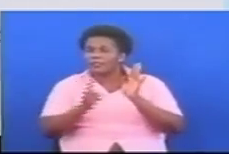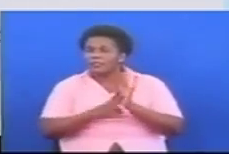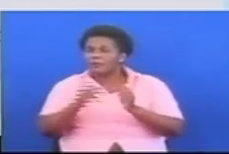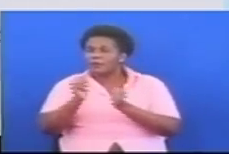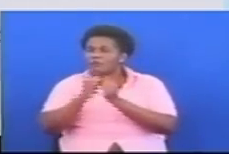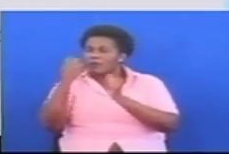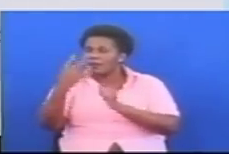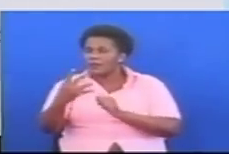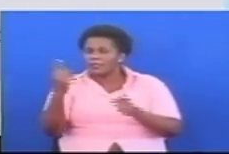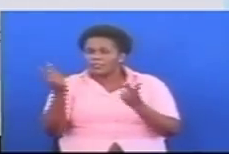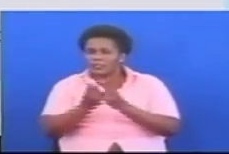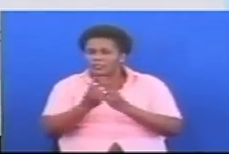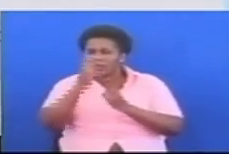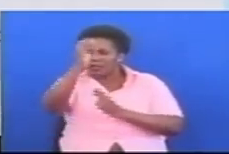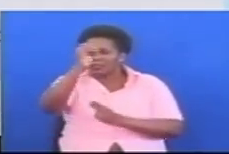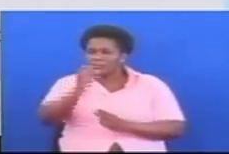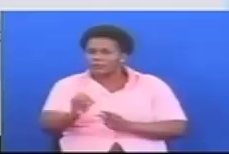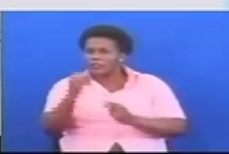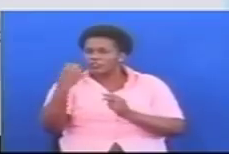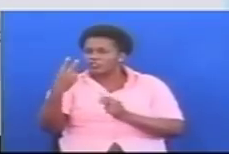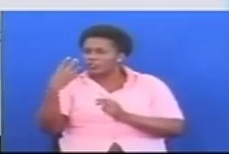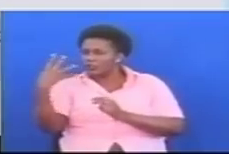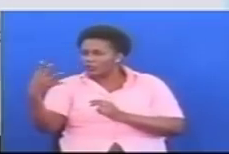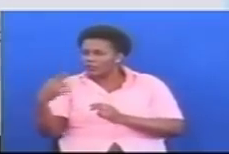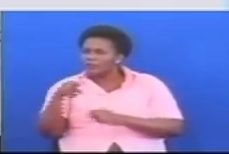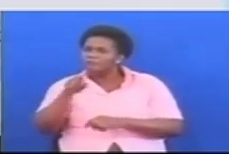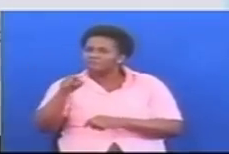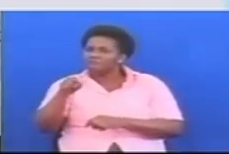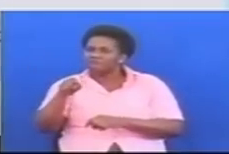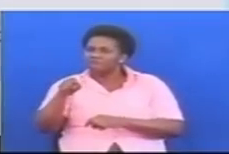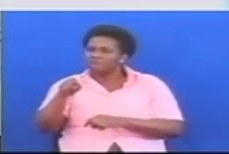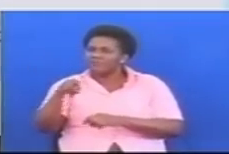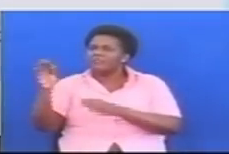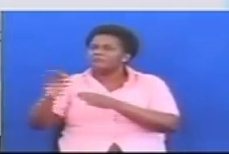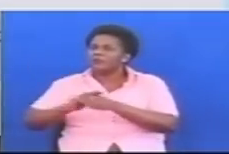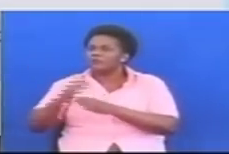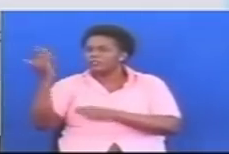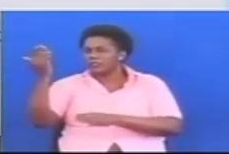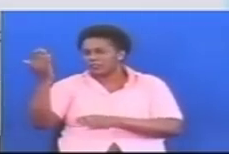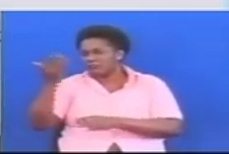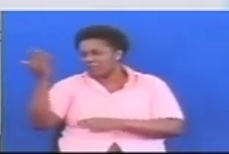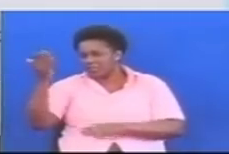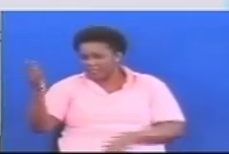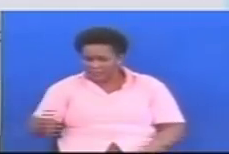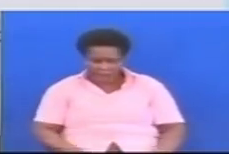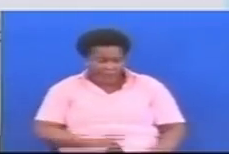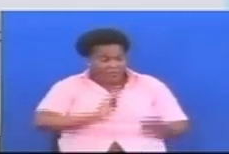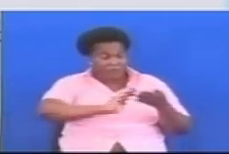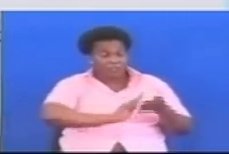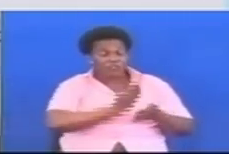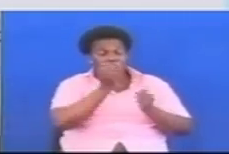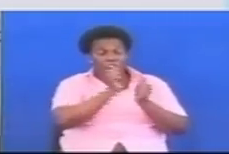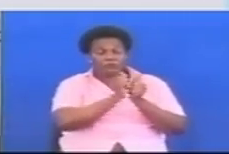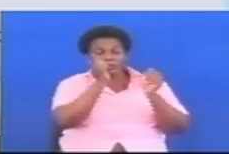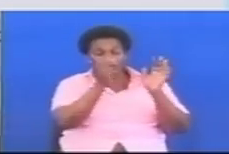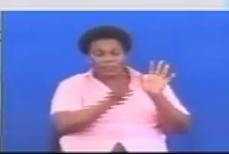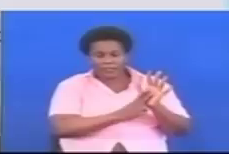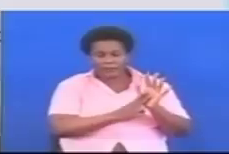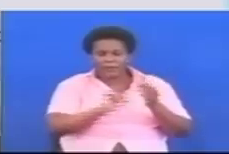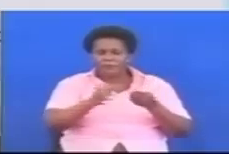6,266,714 sawa na 24% ni kwa ajili ya kuharamia matumizi mengineyo, na shilingi bilioni